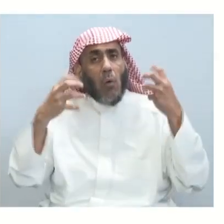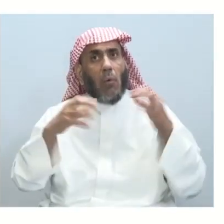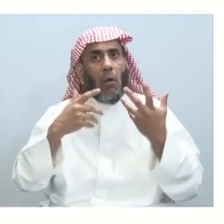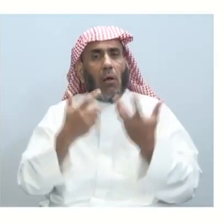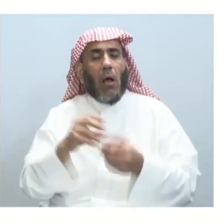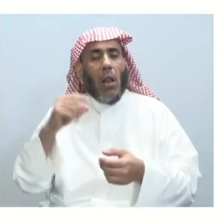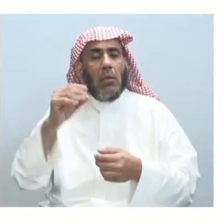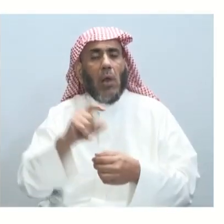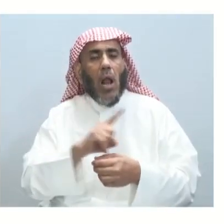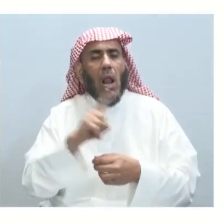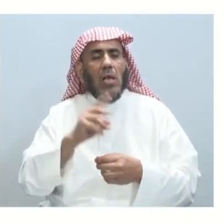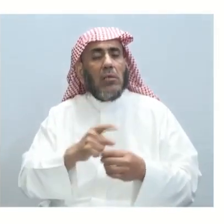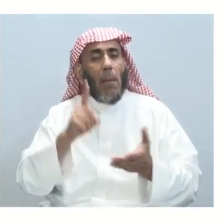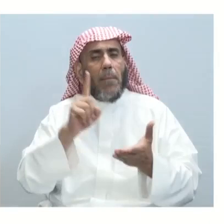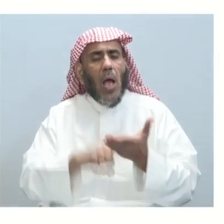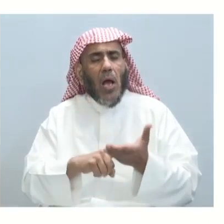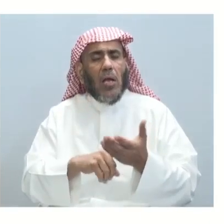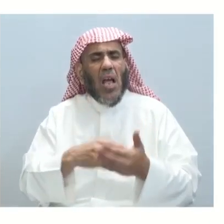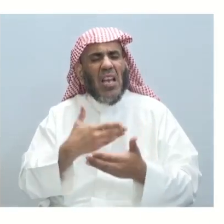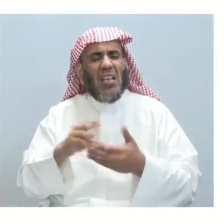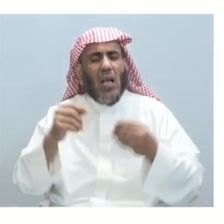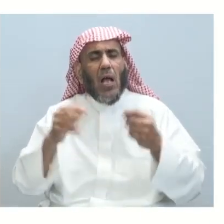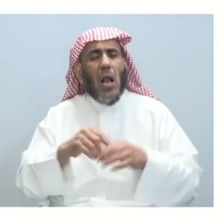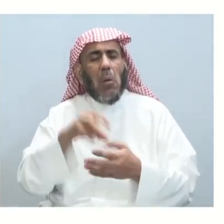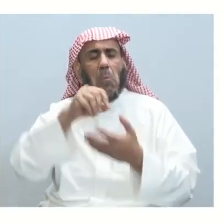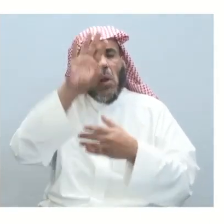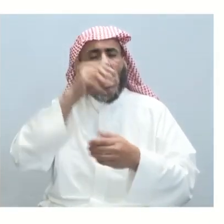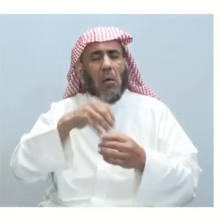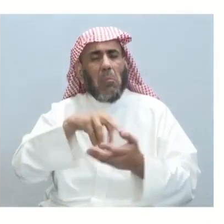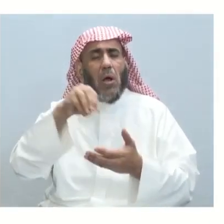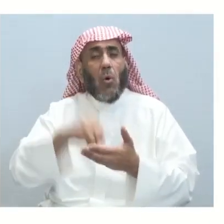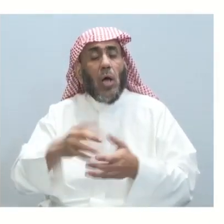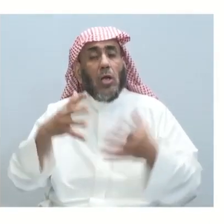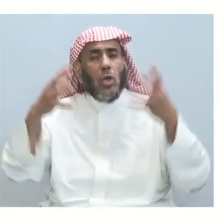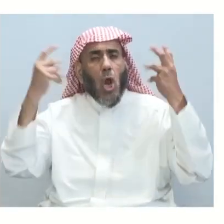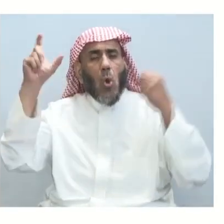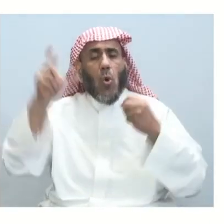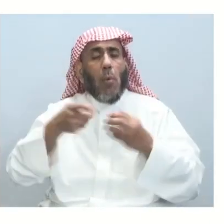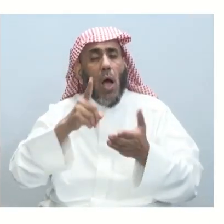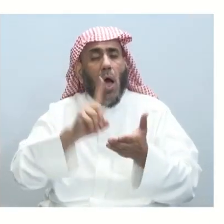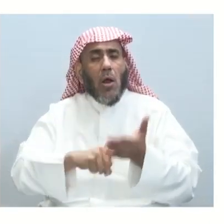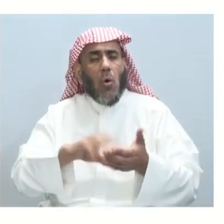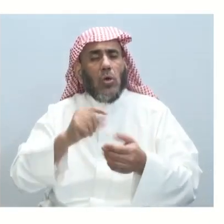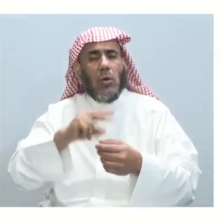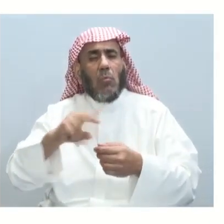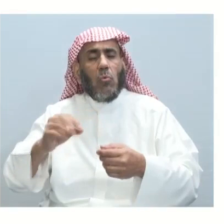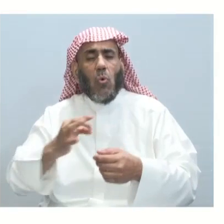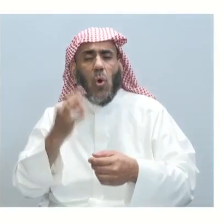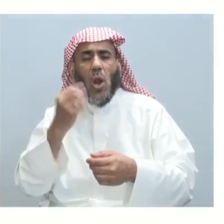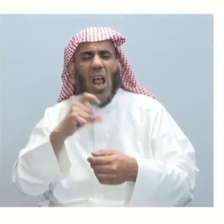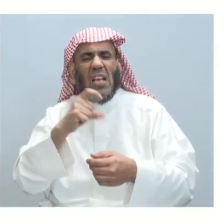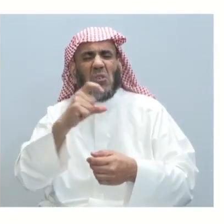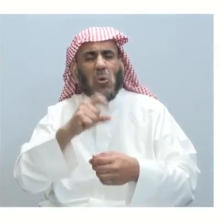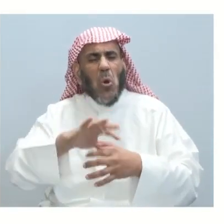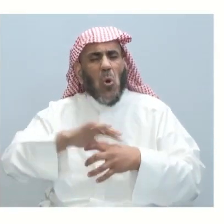دمنه ليس بحقيق ان يدع الملك مكانه وقد قالت العلماء انه ليس من كل الاصوات